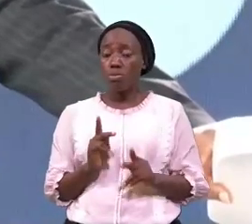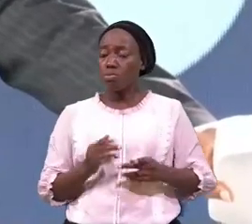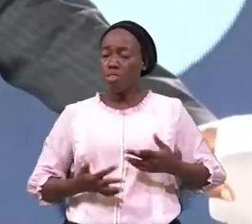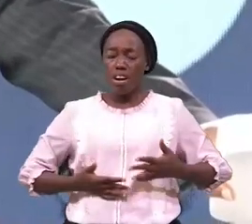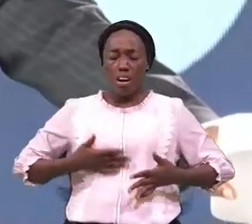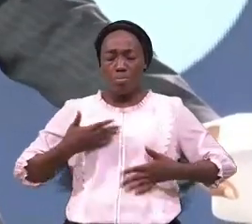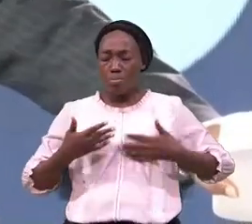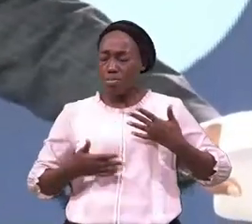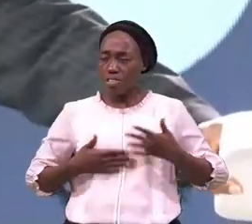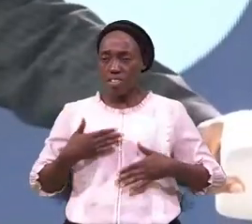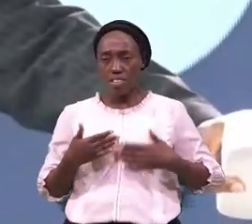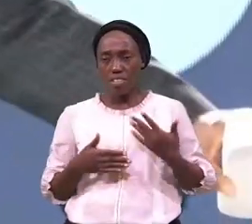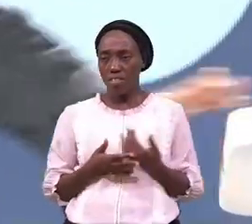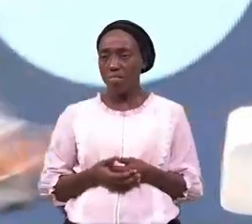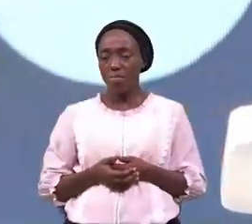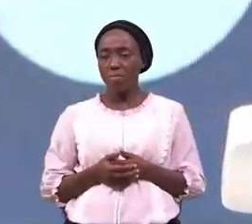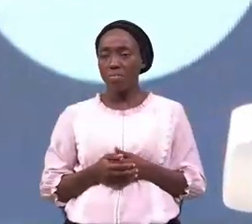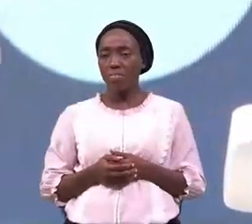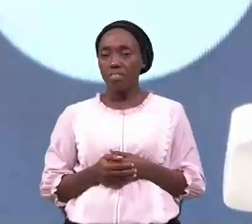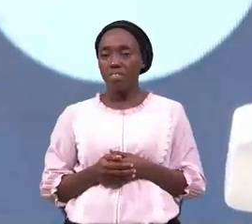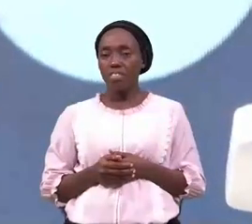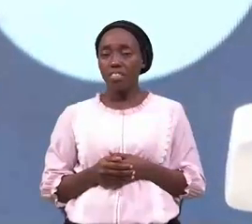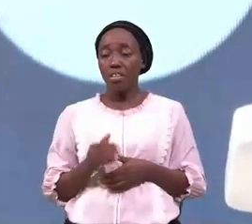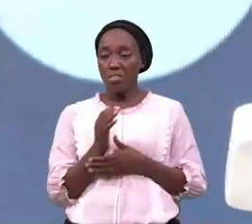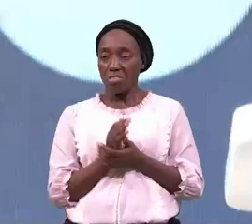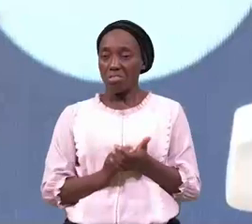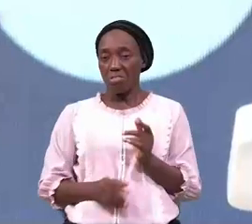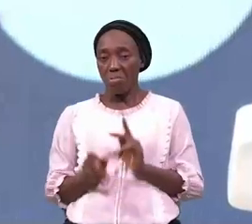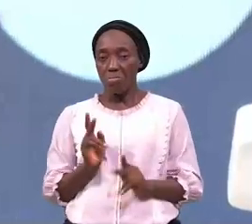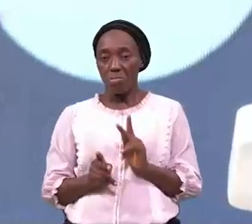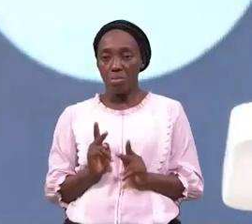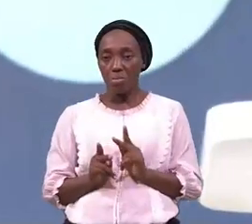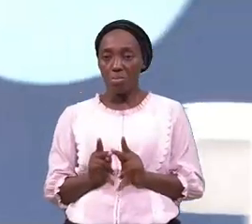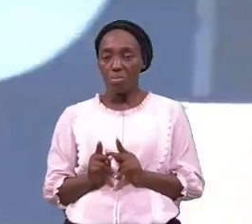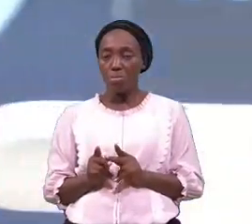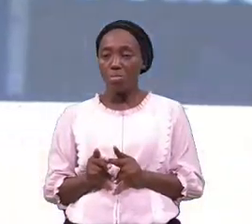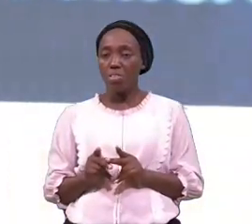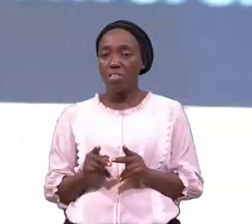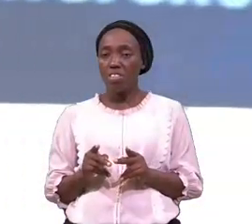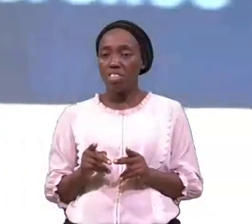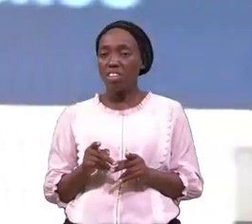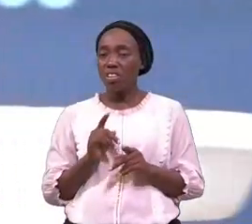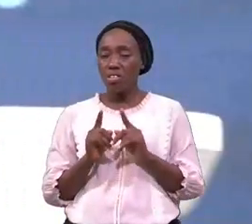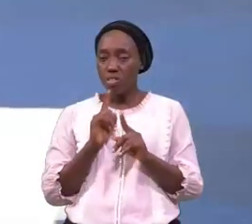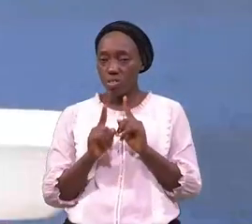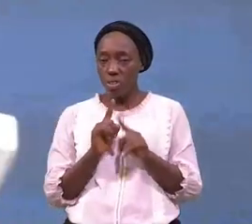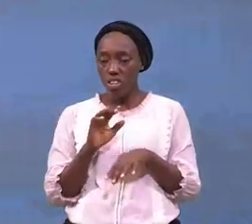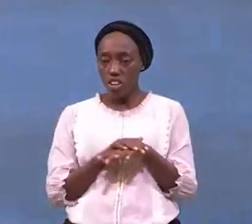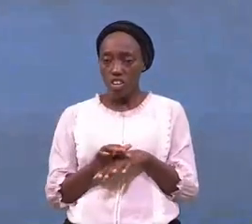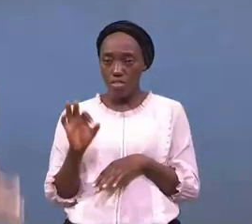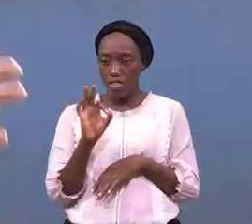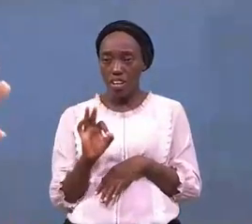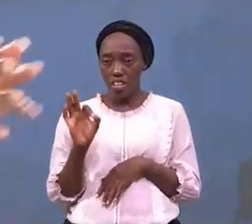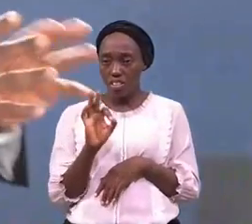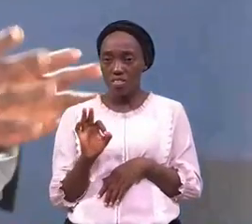Ils prêchent pour faire rire les gens et heureux, contents. Et certains se disent, le